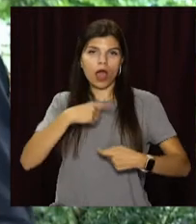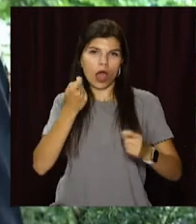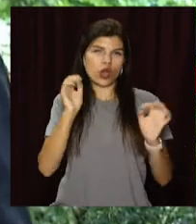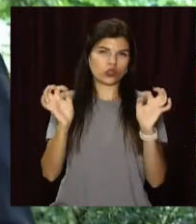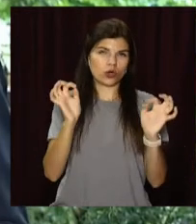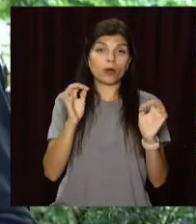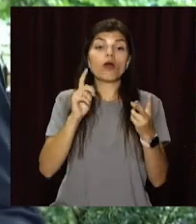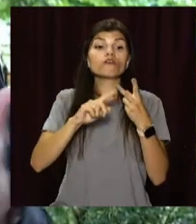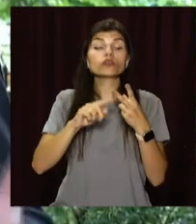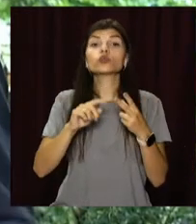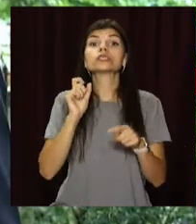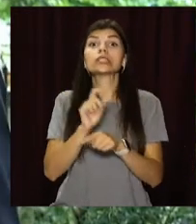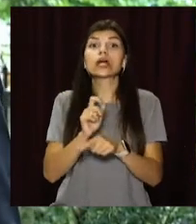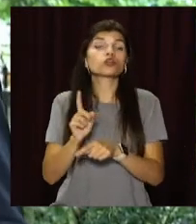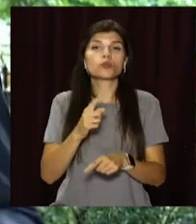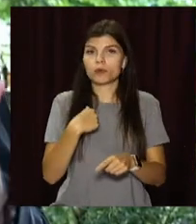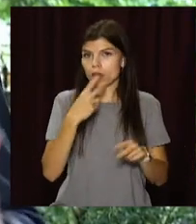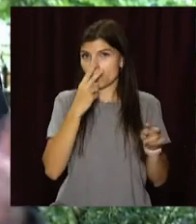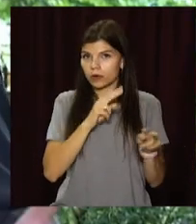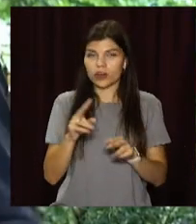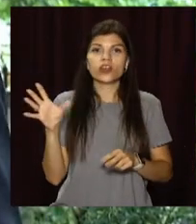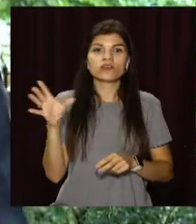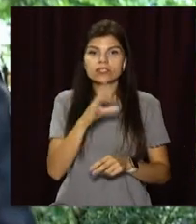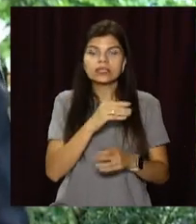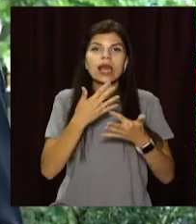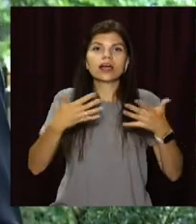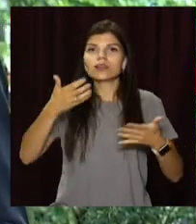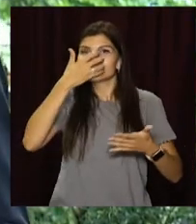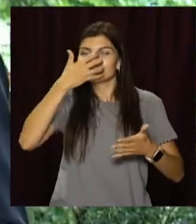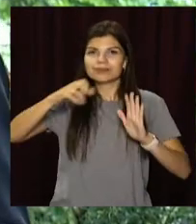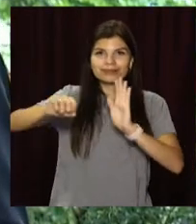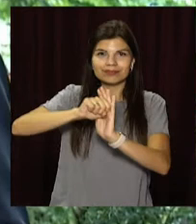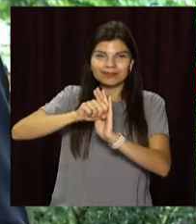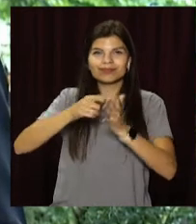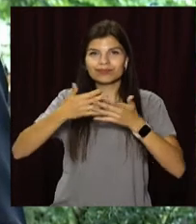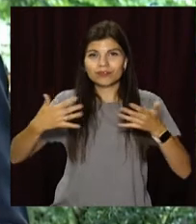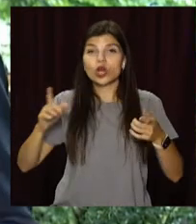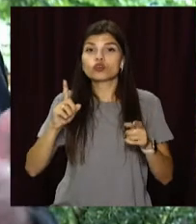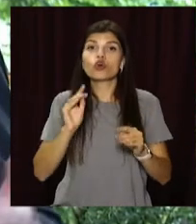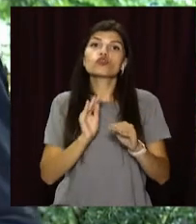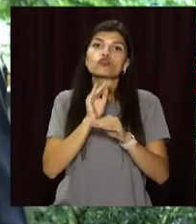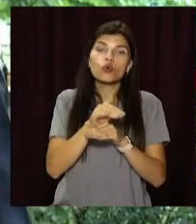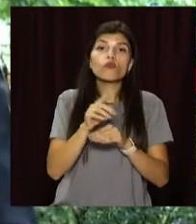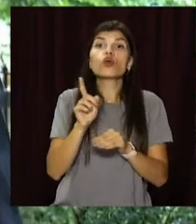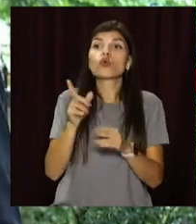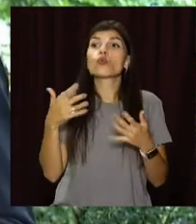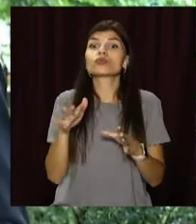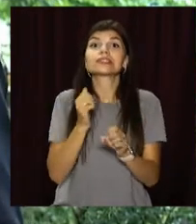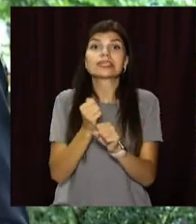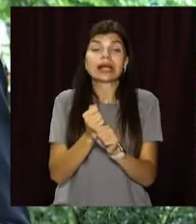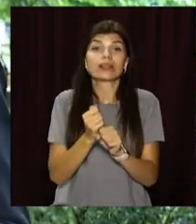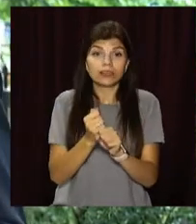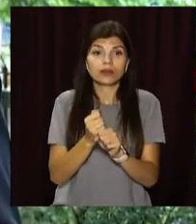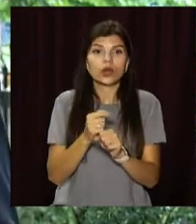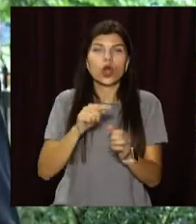Друге завдання – це ми знову ж таки переглядаємо повністю всі кисневі мережі для того, щоб додатково до того, що вже зробили,